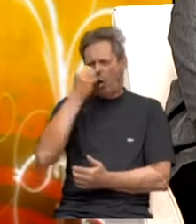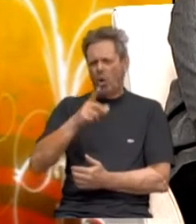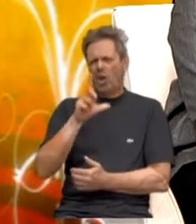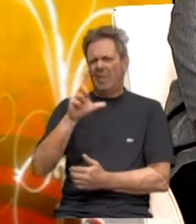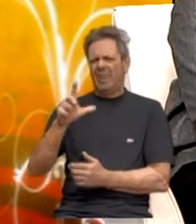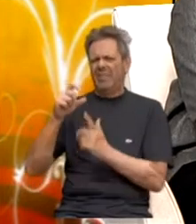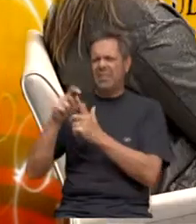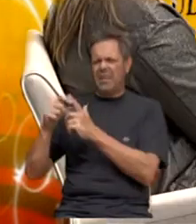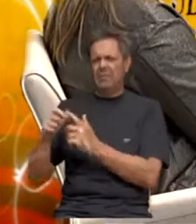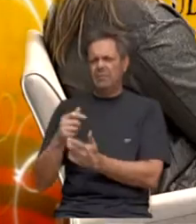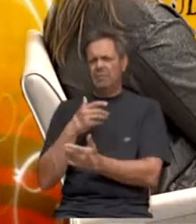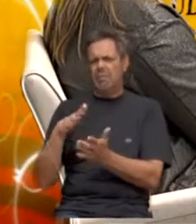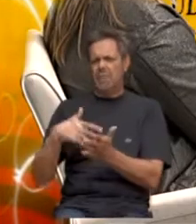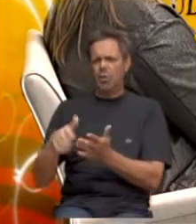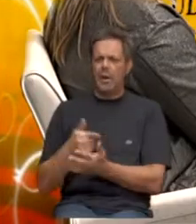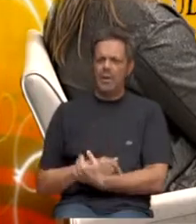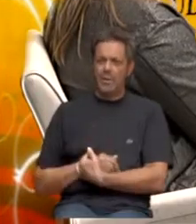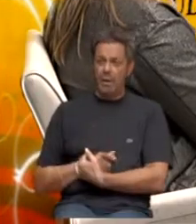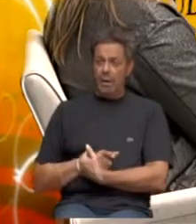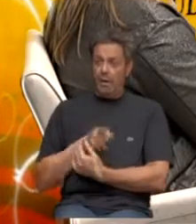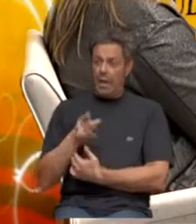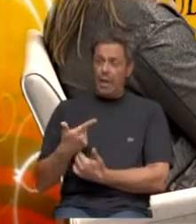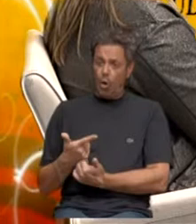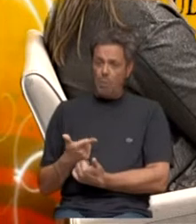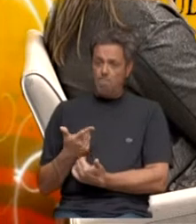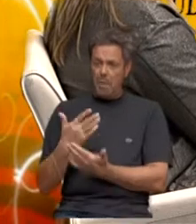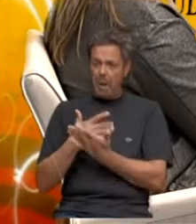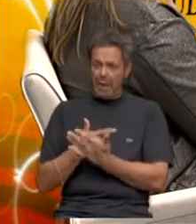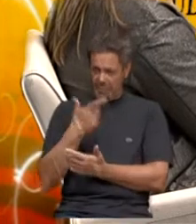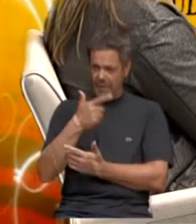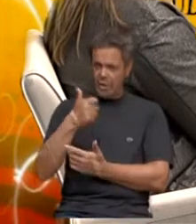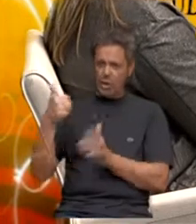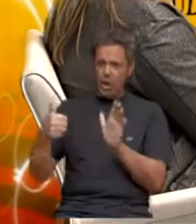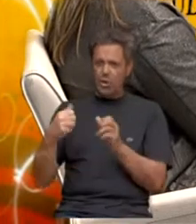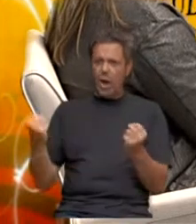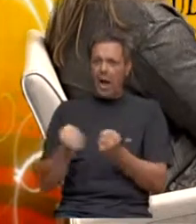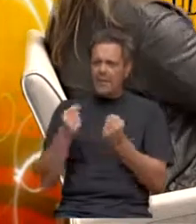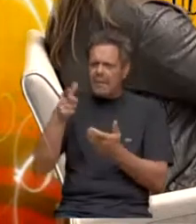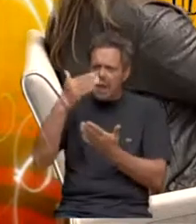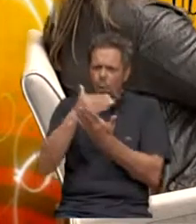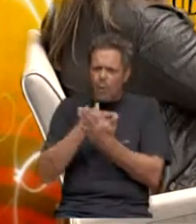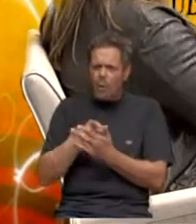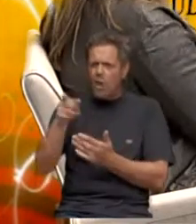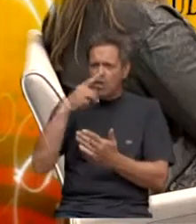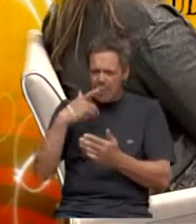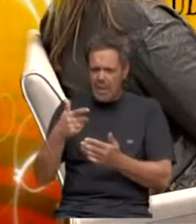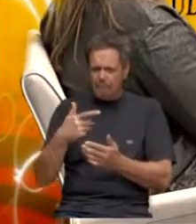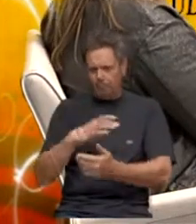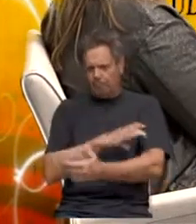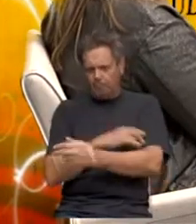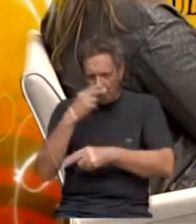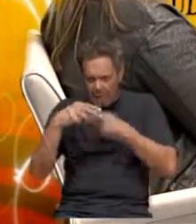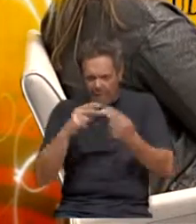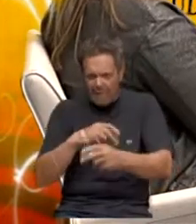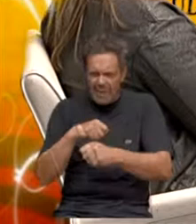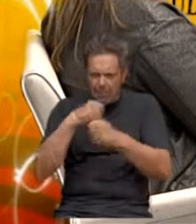kolesterola. Je li to u planu možda kad bude 26. sada akcija, da li je to u planu da ćete mjeriti? Tako je, to, tako